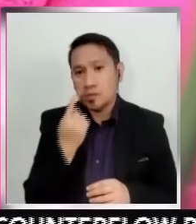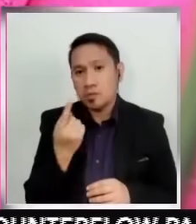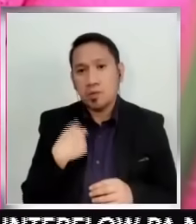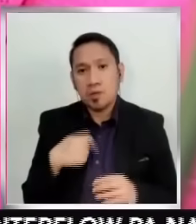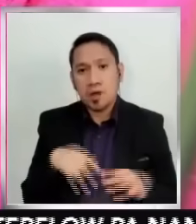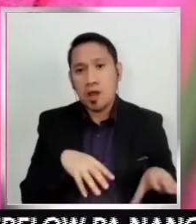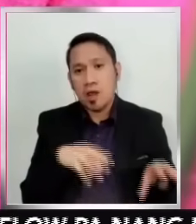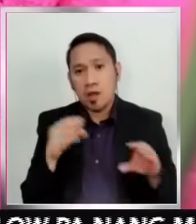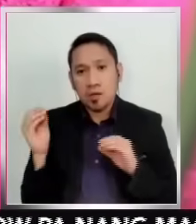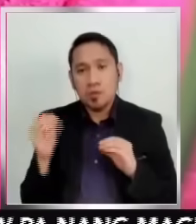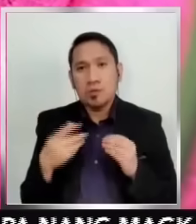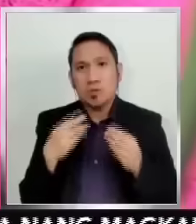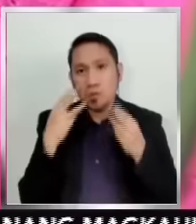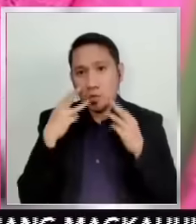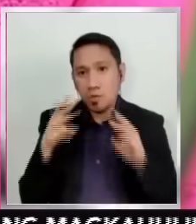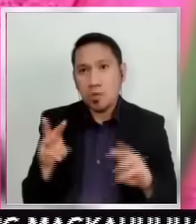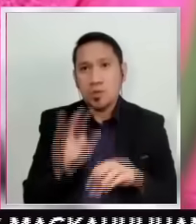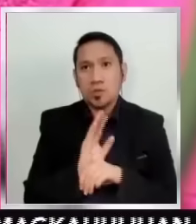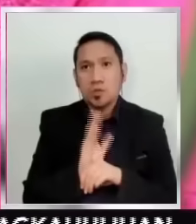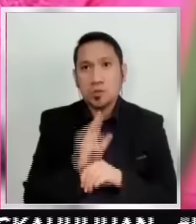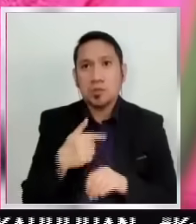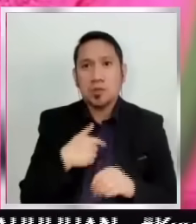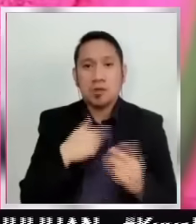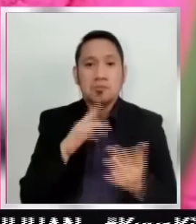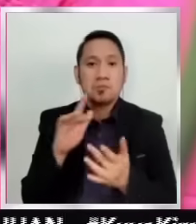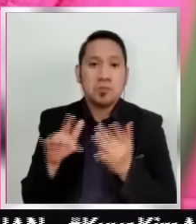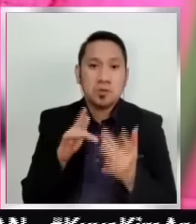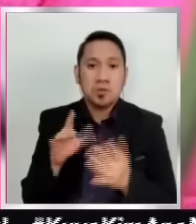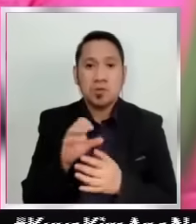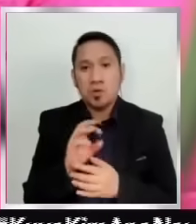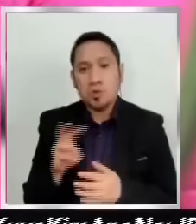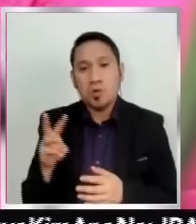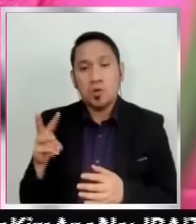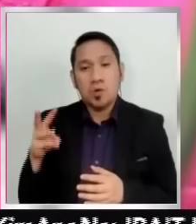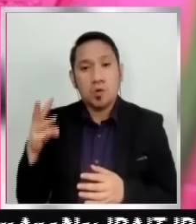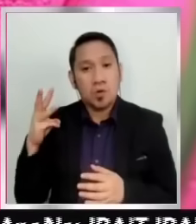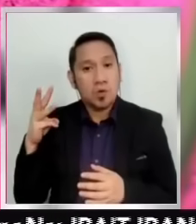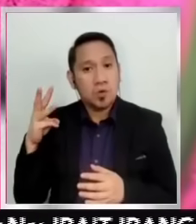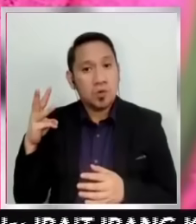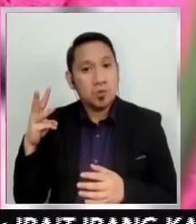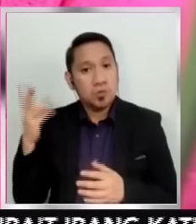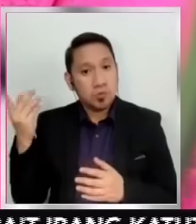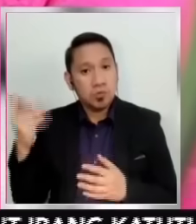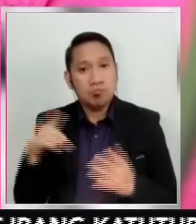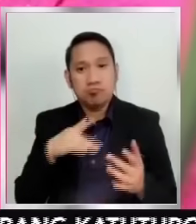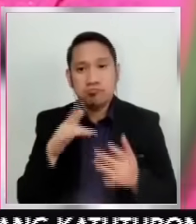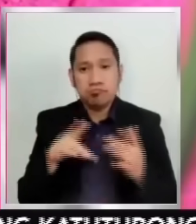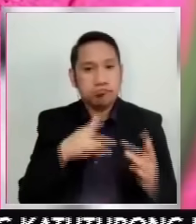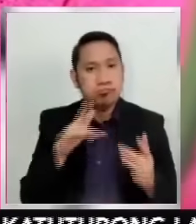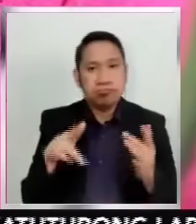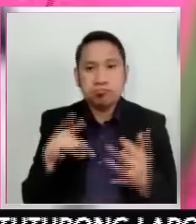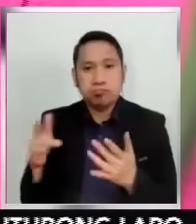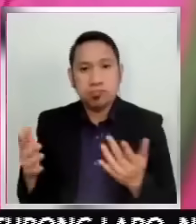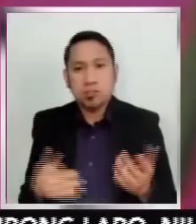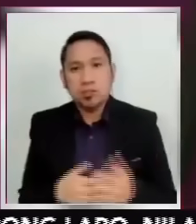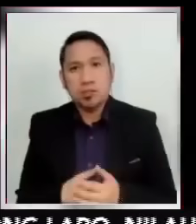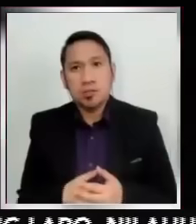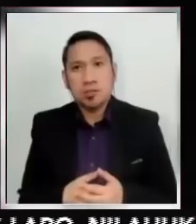sini. Nag-iikot. Kundi sa Walter dyan sa May Muñoz. Ikot-ikot lang. Para hindi ka naman